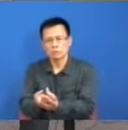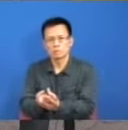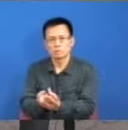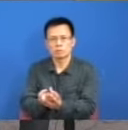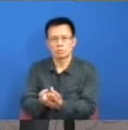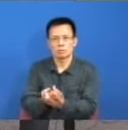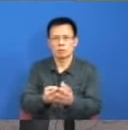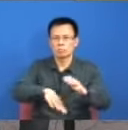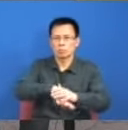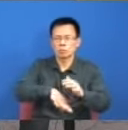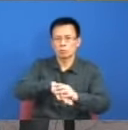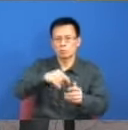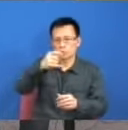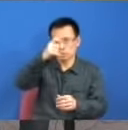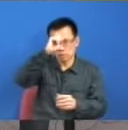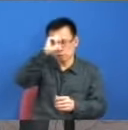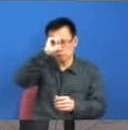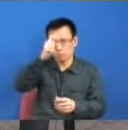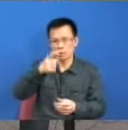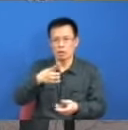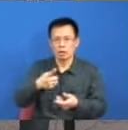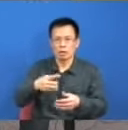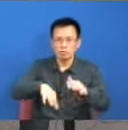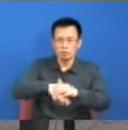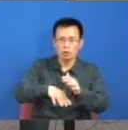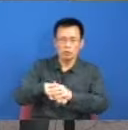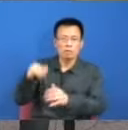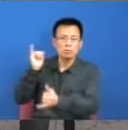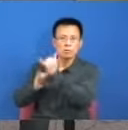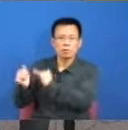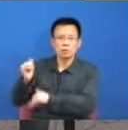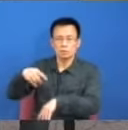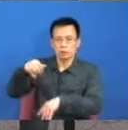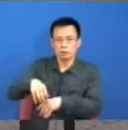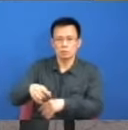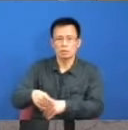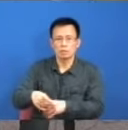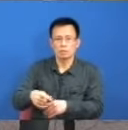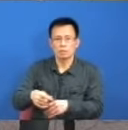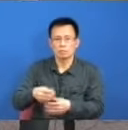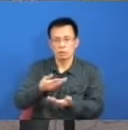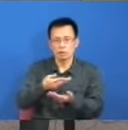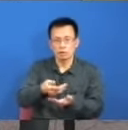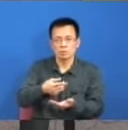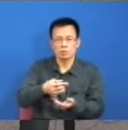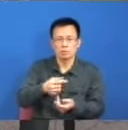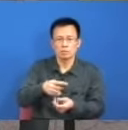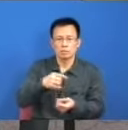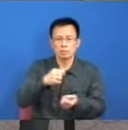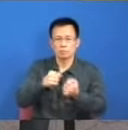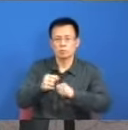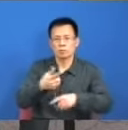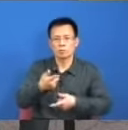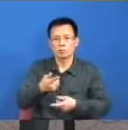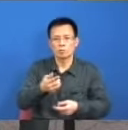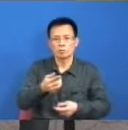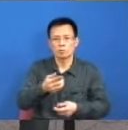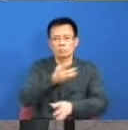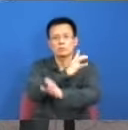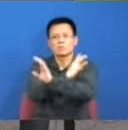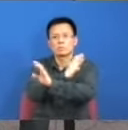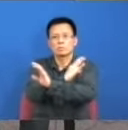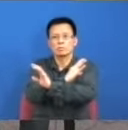回憶啊，保留一啲即係一啲歷史傳召可以俾之後用嘅一個舉動，你都唔俾，咁仲